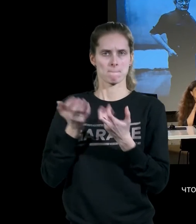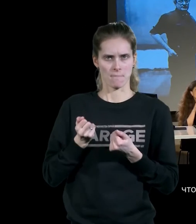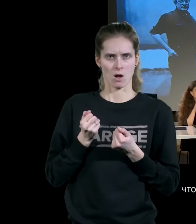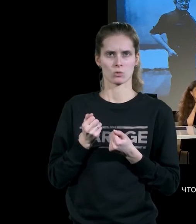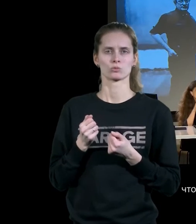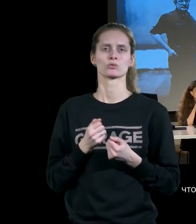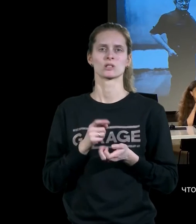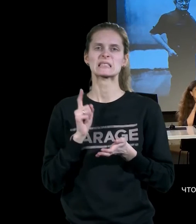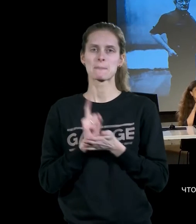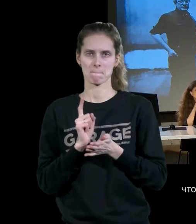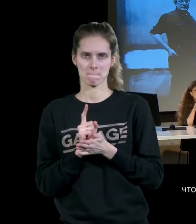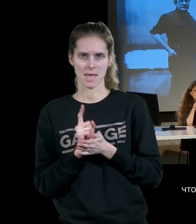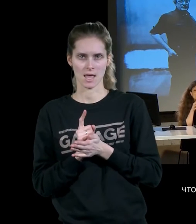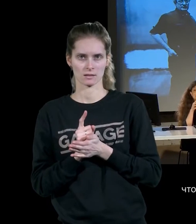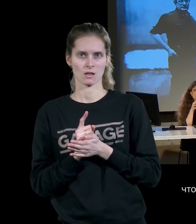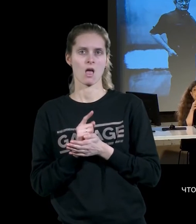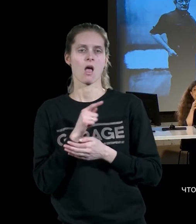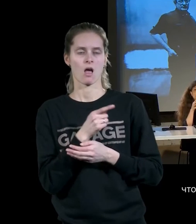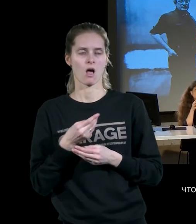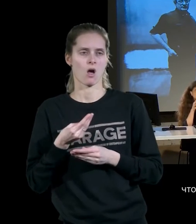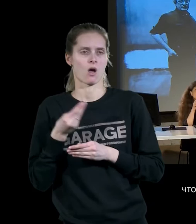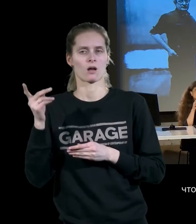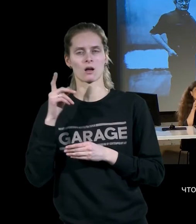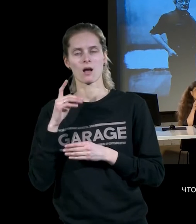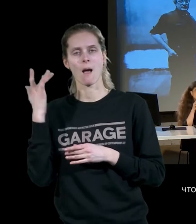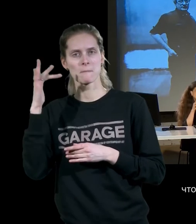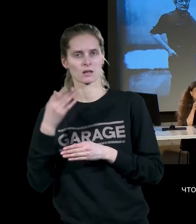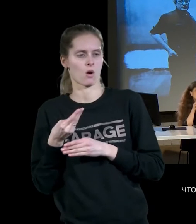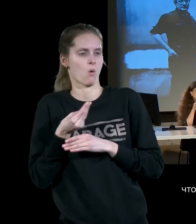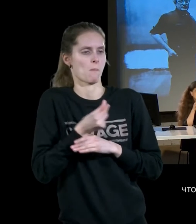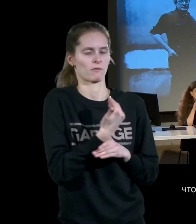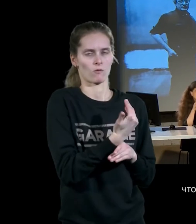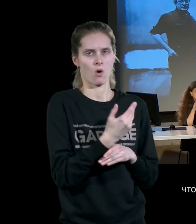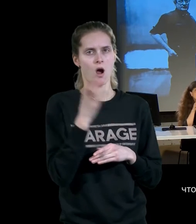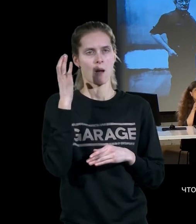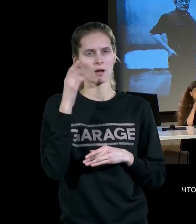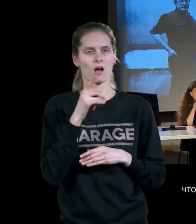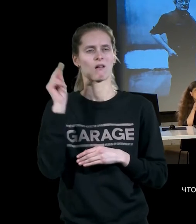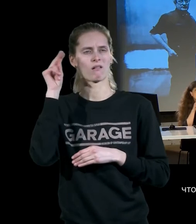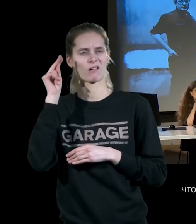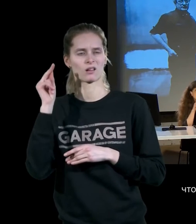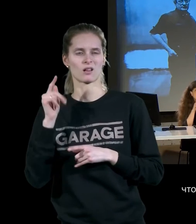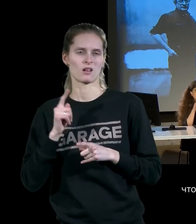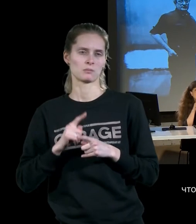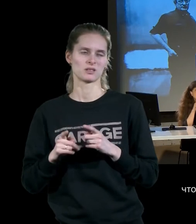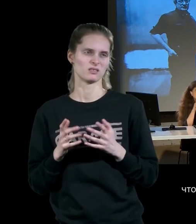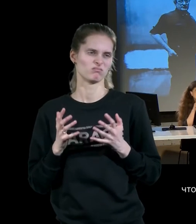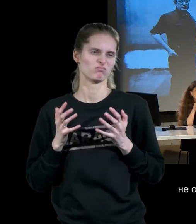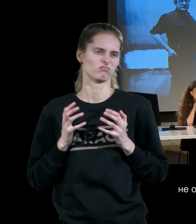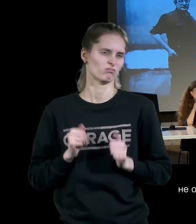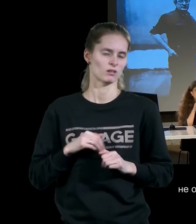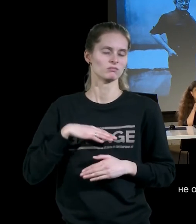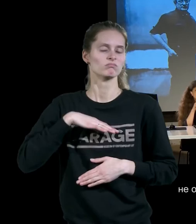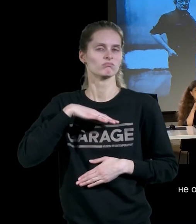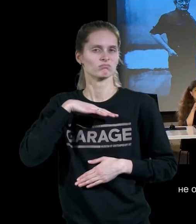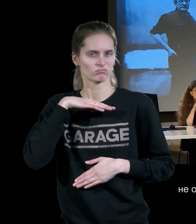тому, что он отлично учился, это не оплаченное образование. Но ему там довольно довольно быстро надоело. И очень достаточно молодым человеком, он